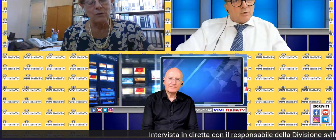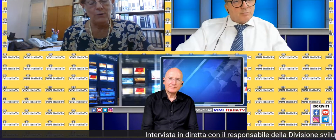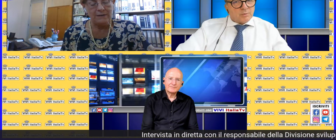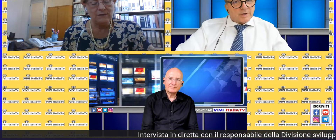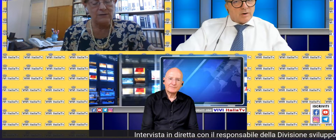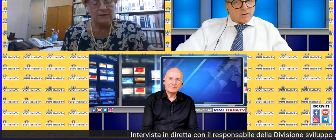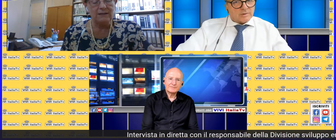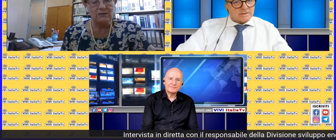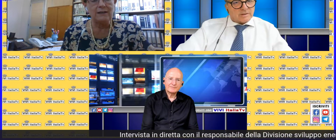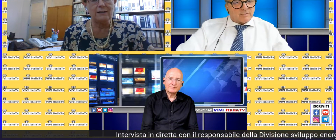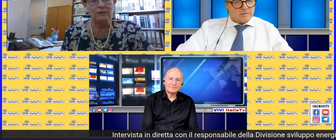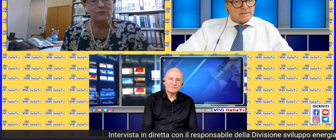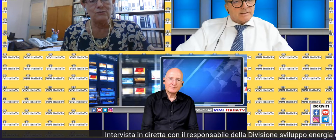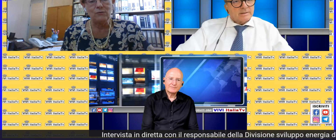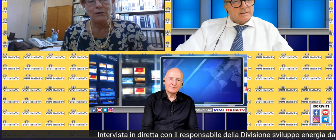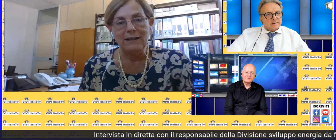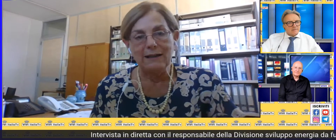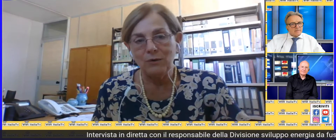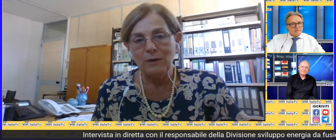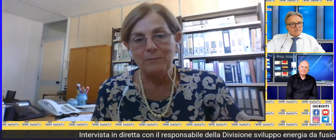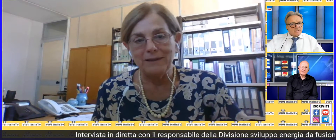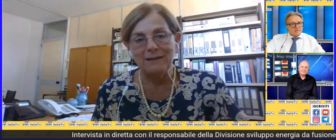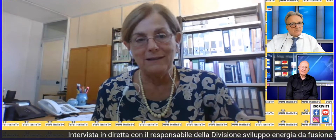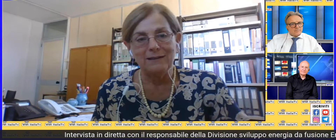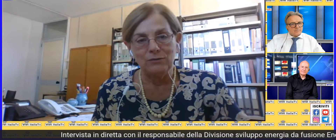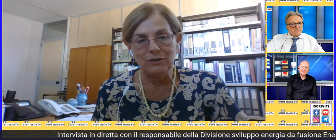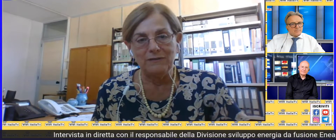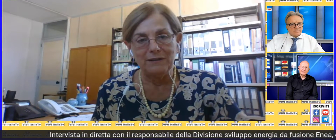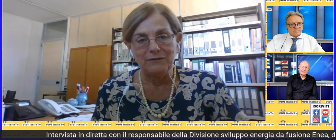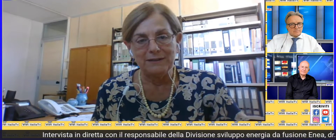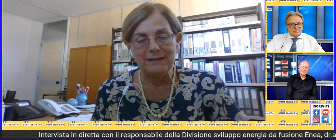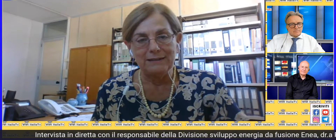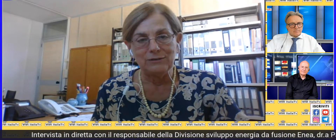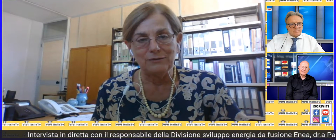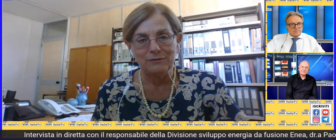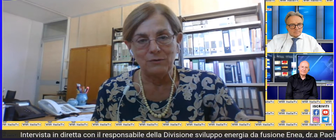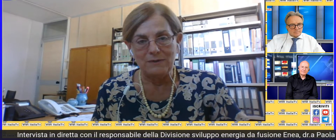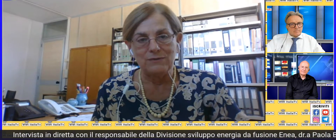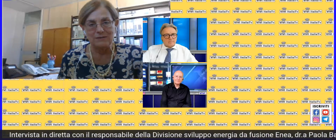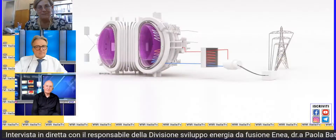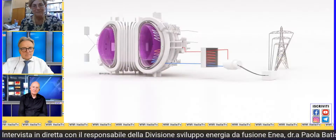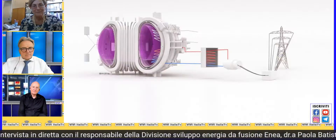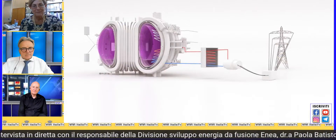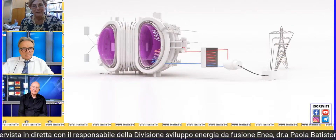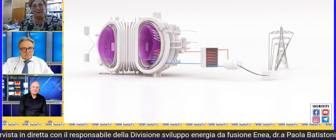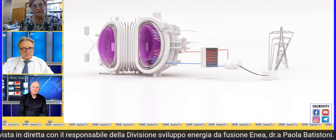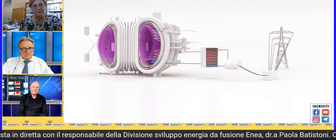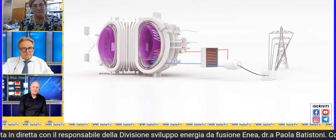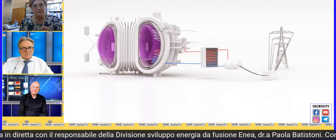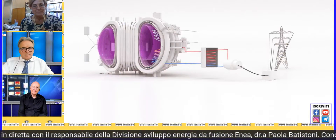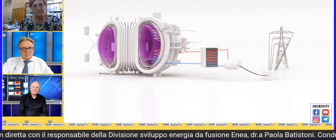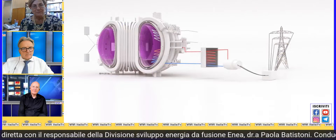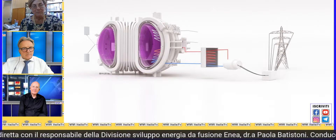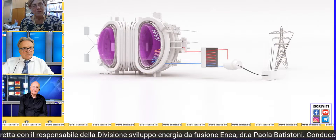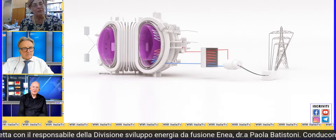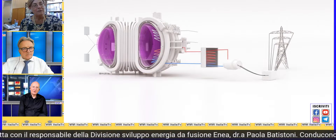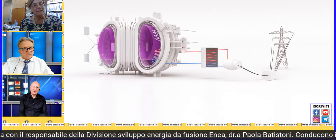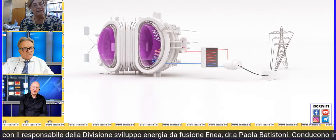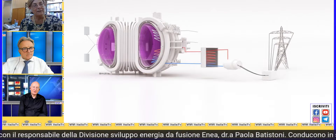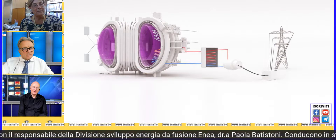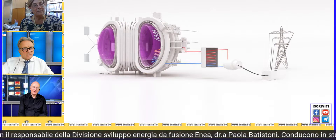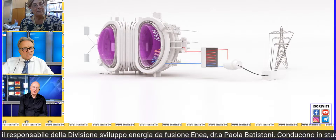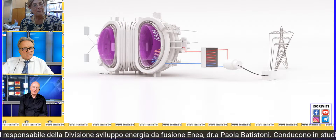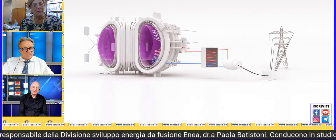raffreddamento l'acqua. Oppure no? Sì, volta? Certo, ci vuole l'acqua perché il reattore va raffreddato, questo sì. Però,